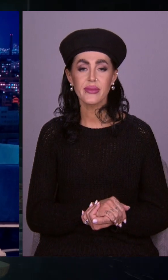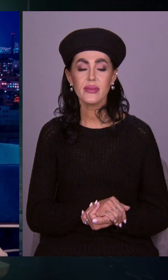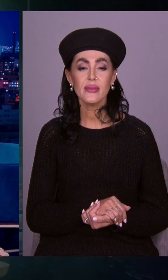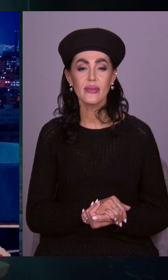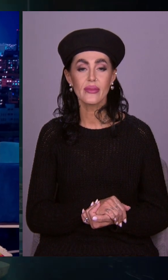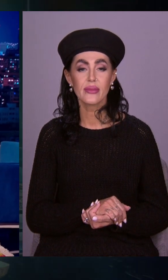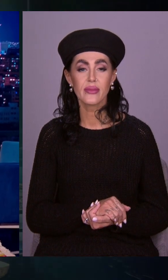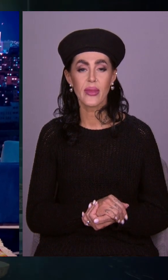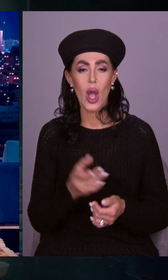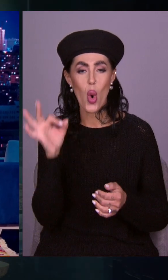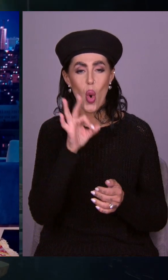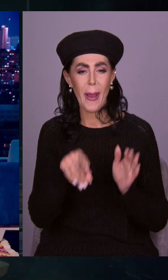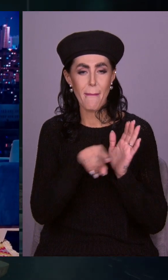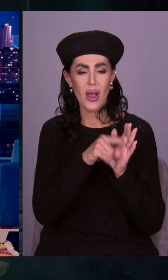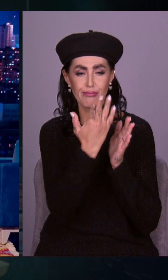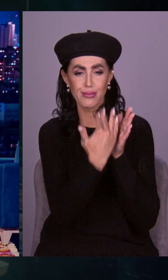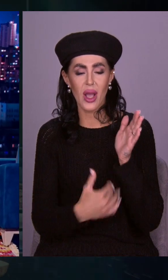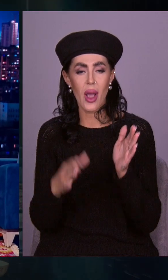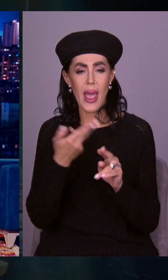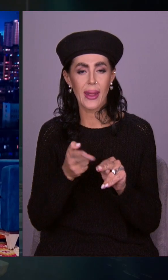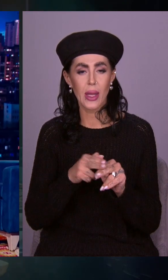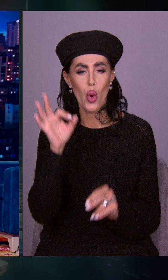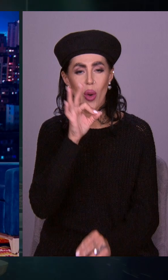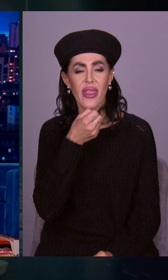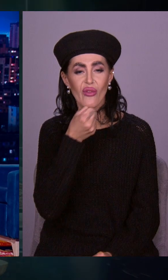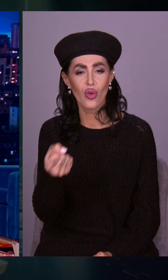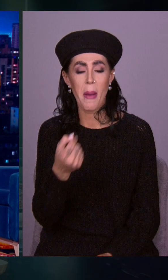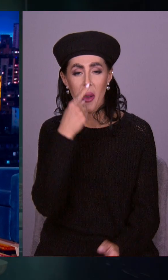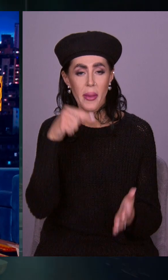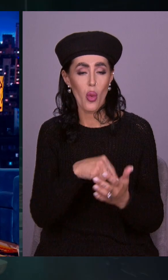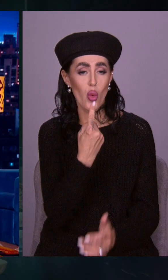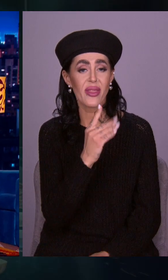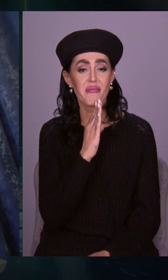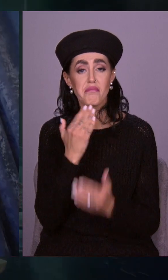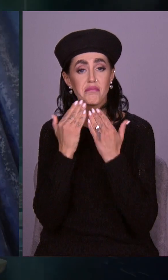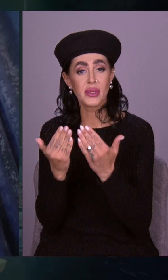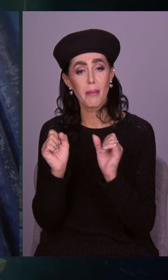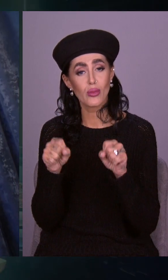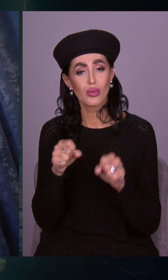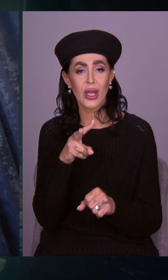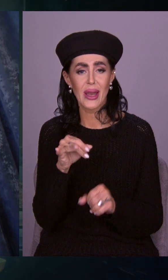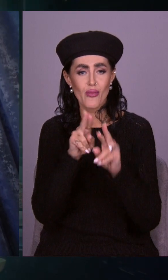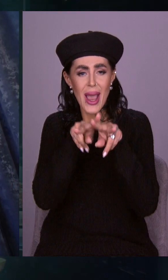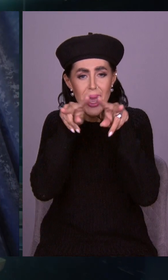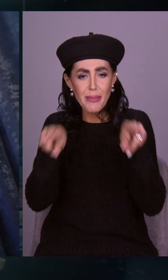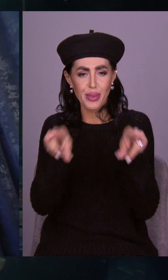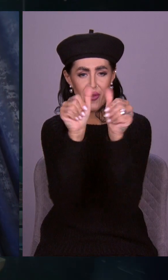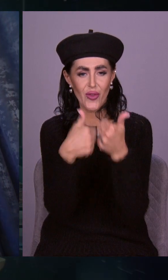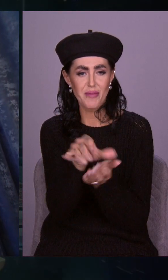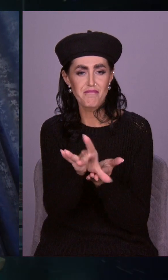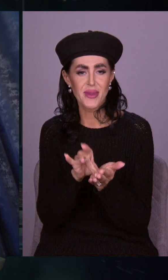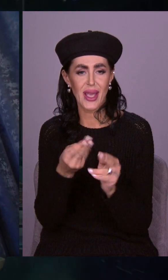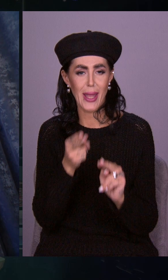В коментарях під інтерв'ю нашого першого гостя одна з жінок запитала, чи можливо клонувати цього